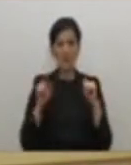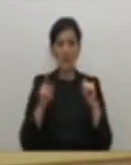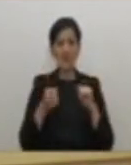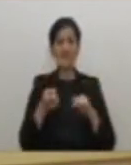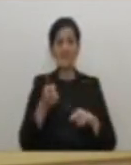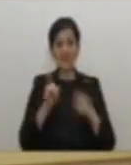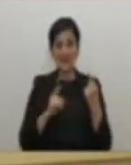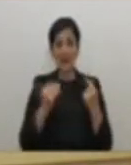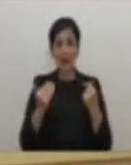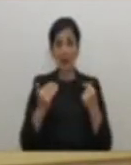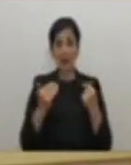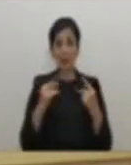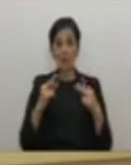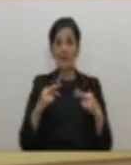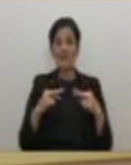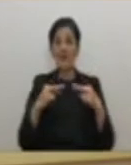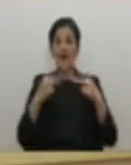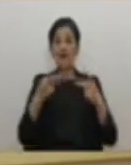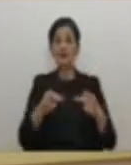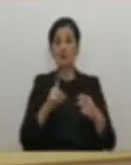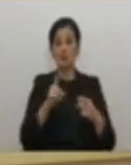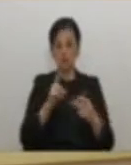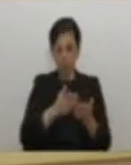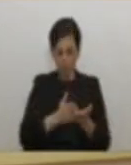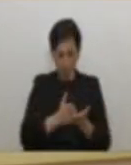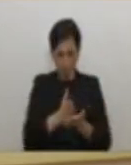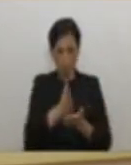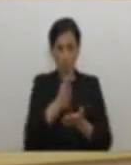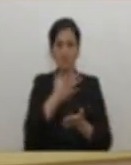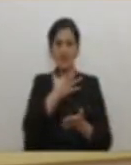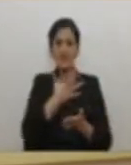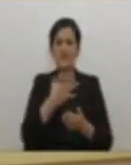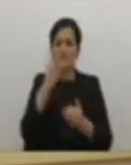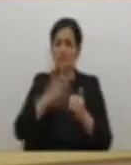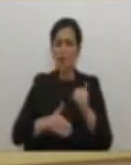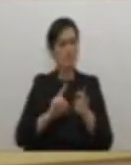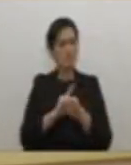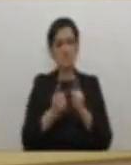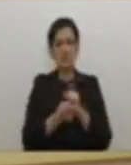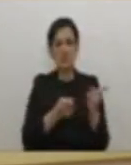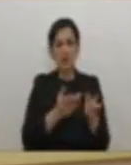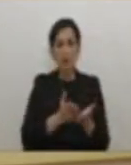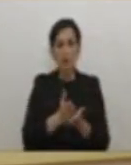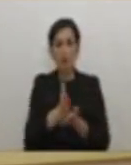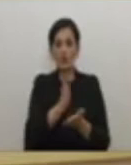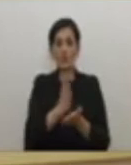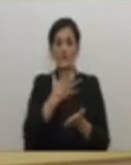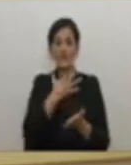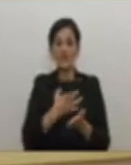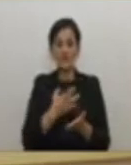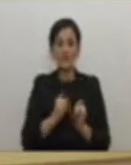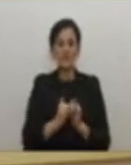რეალურად ნაცვლად იმისა, რომ ორიენტირებული იყოთ კრიზისის დასრულებაზე, პირიქით ორიენტირებული ხართ ამ კრიზისის უფრო